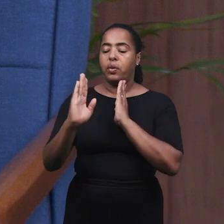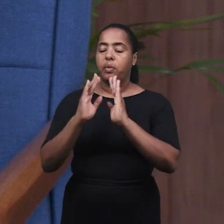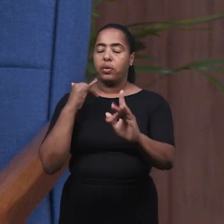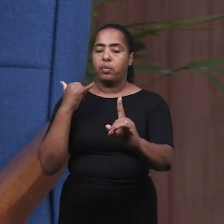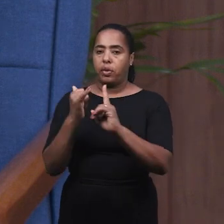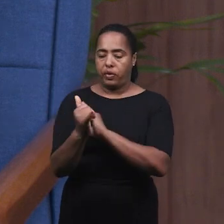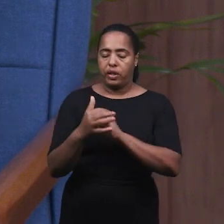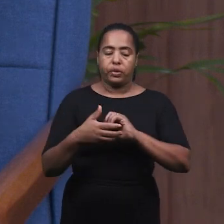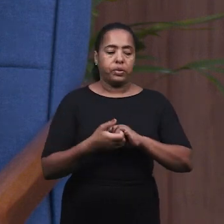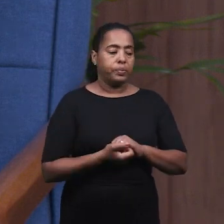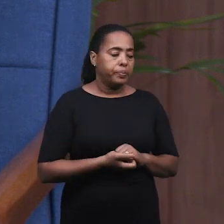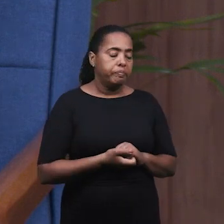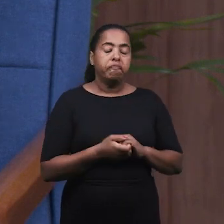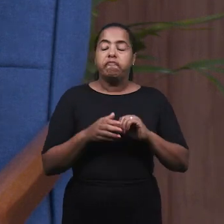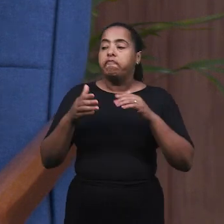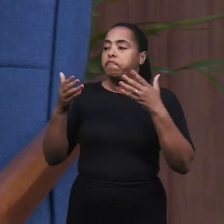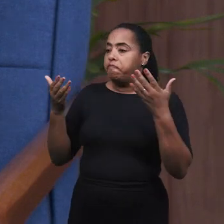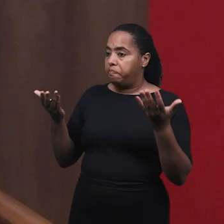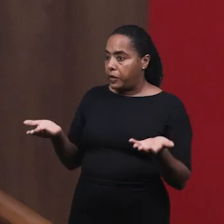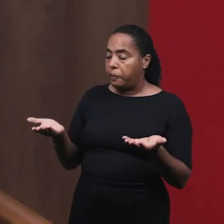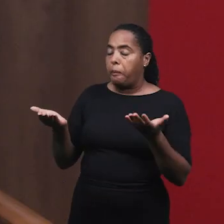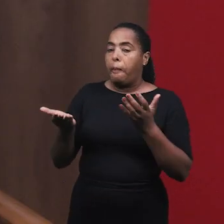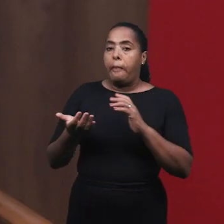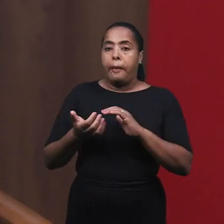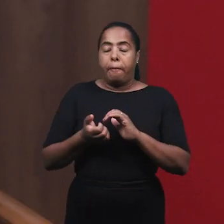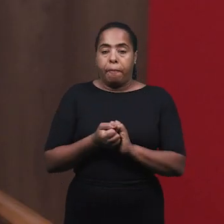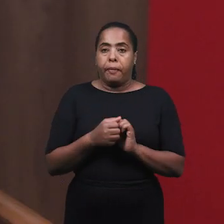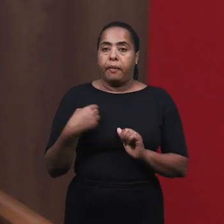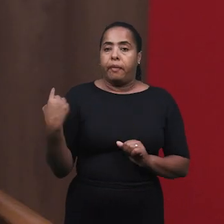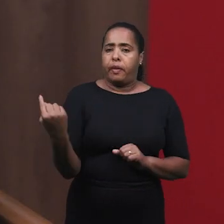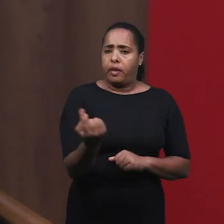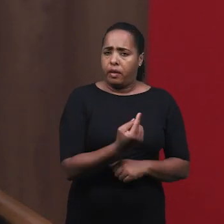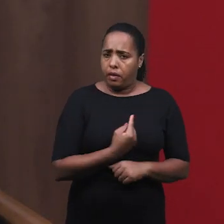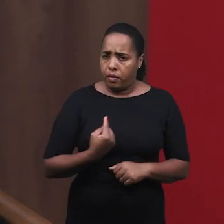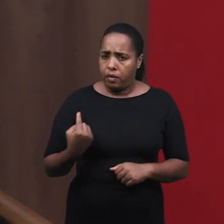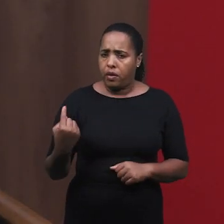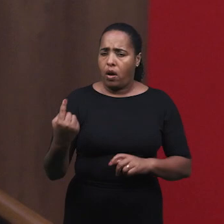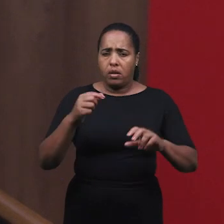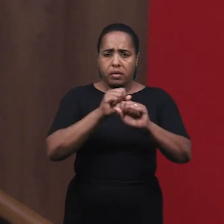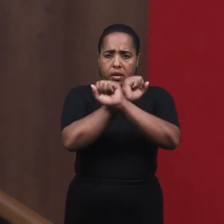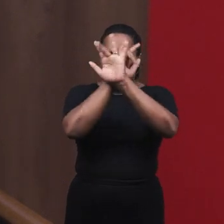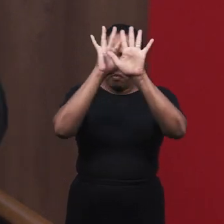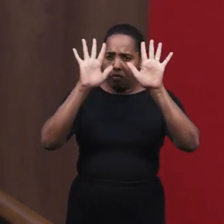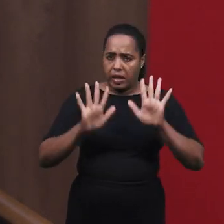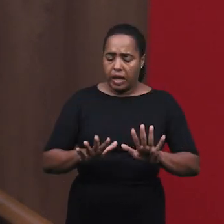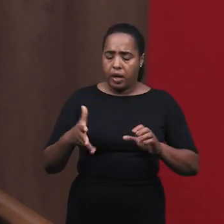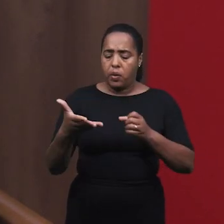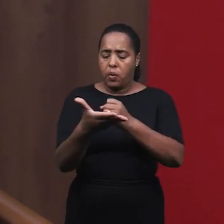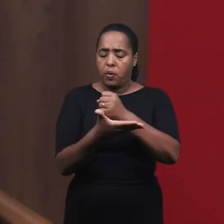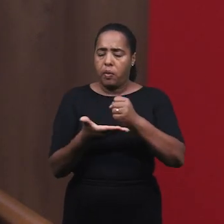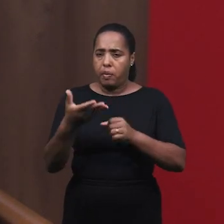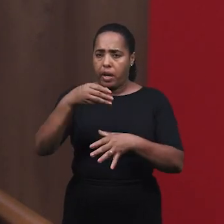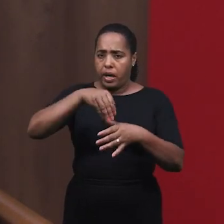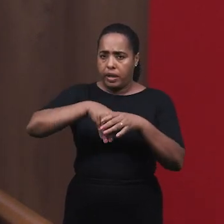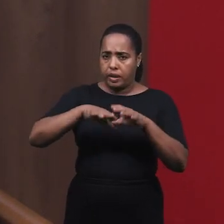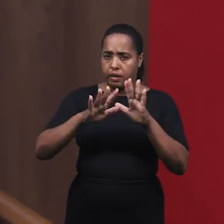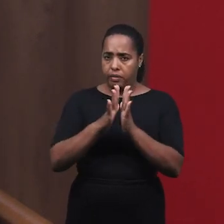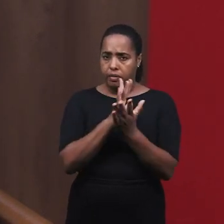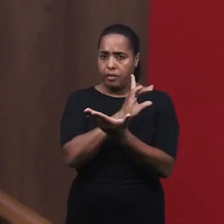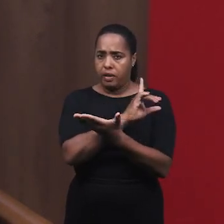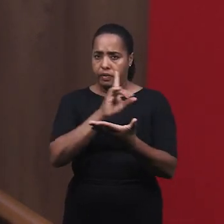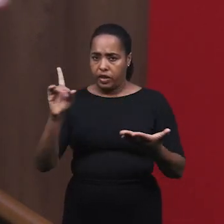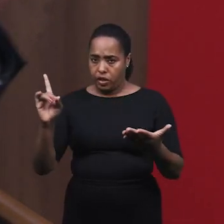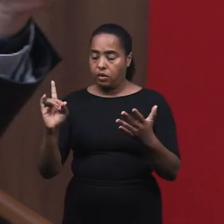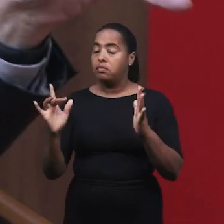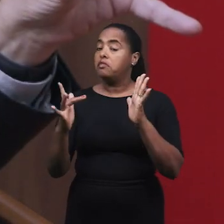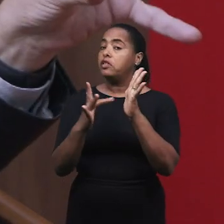parlé? Nous avons déjà laissé très clair, basé sur la Bible, que Jésus va revenir.